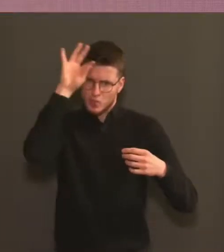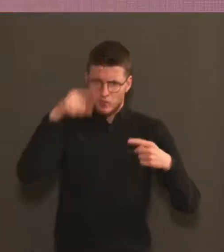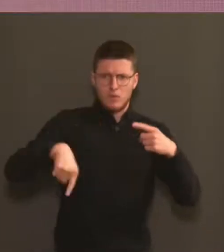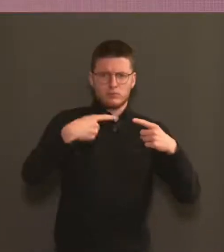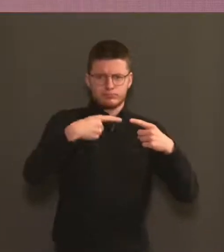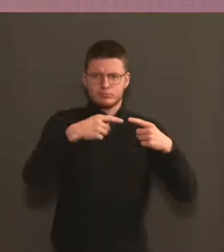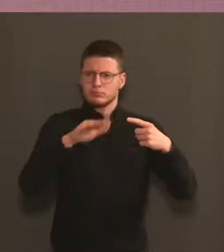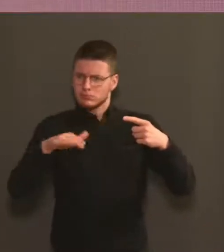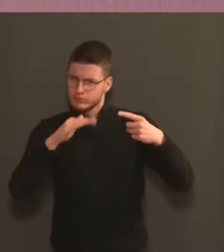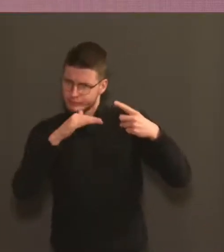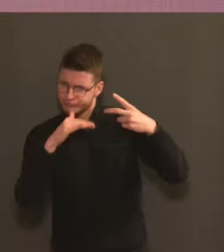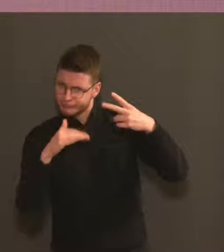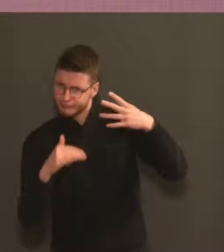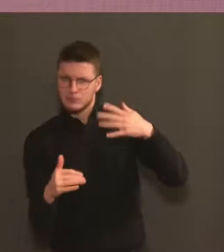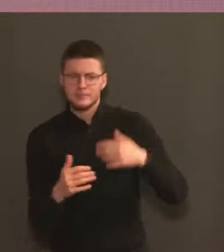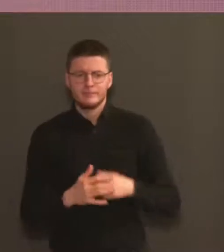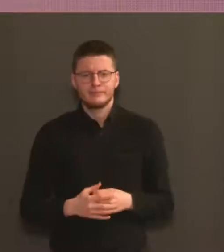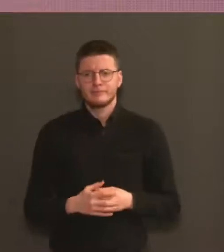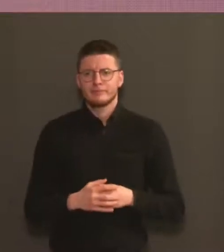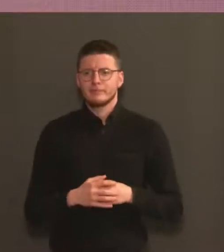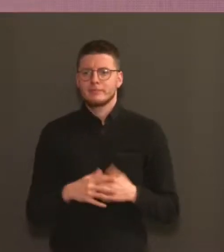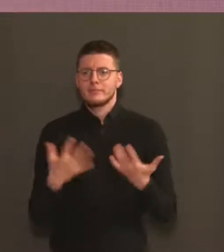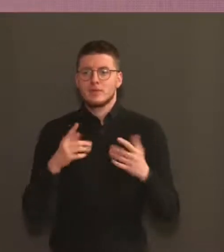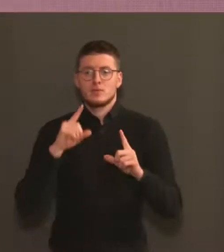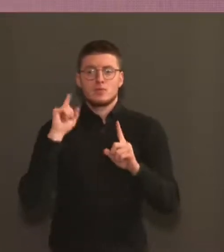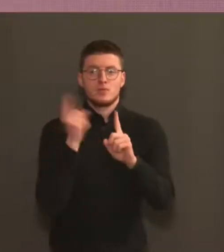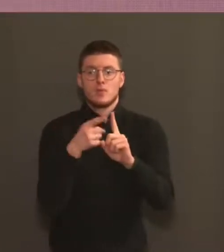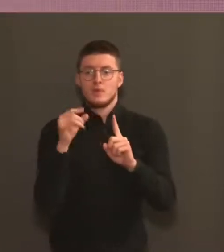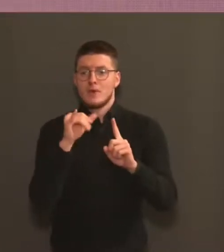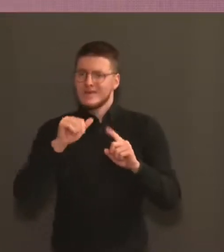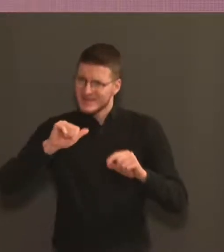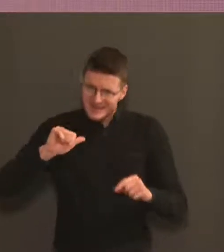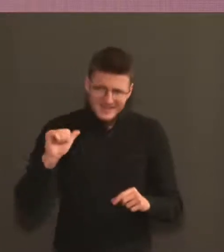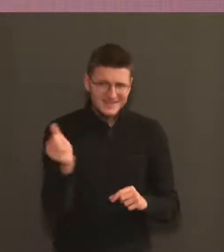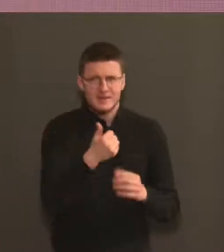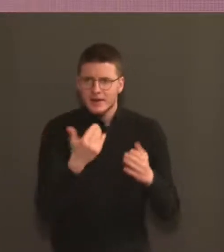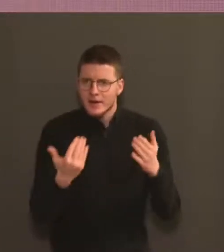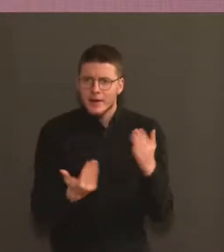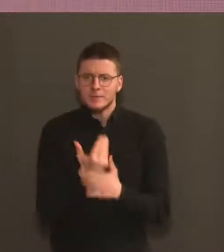Zodat iedereen zijn normale leven opnieuw kan opnemen.